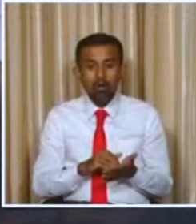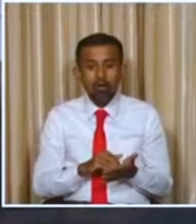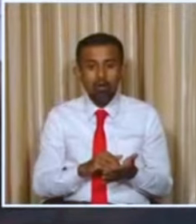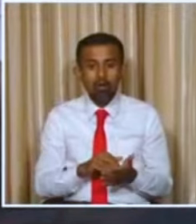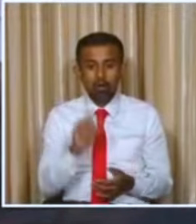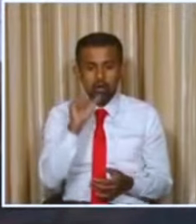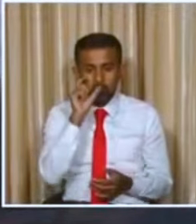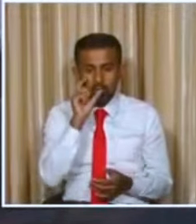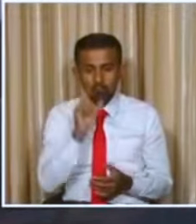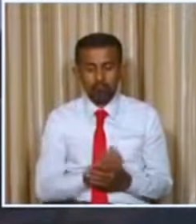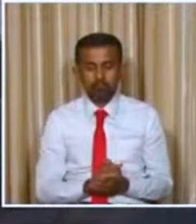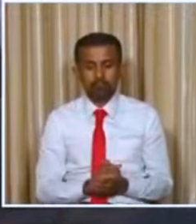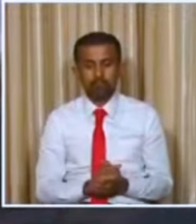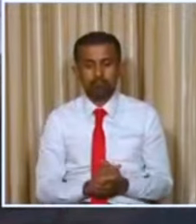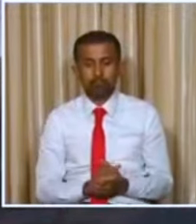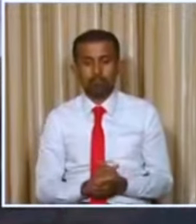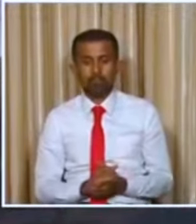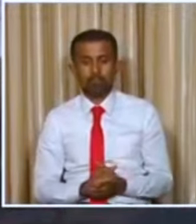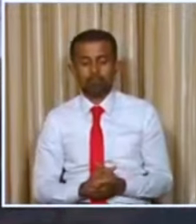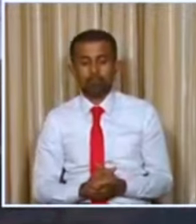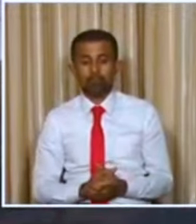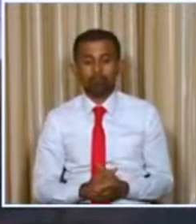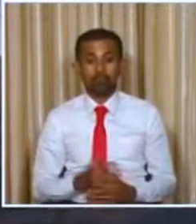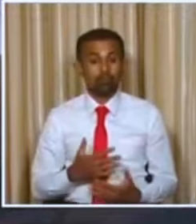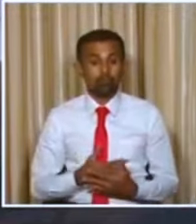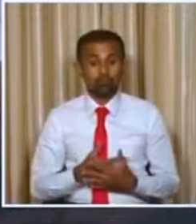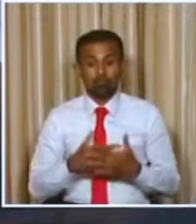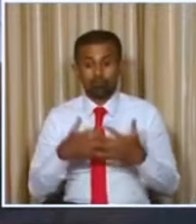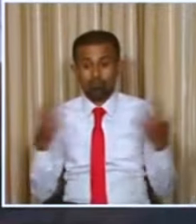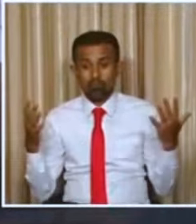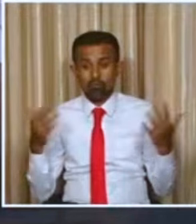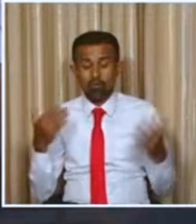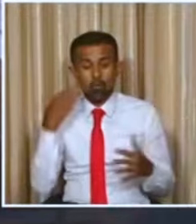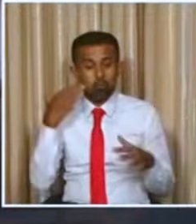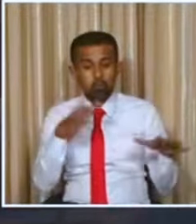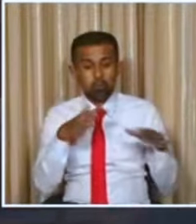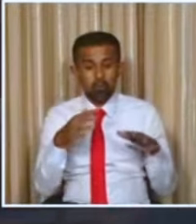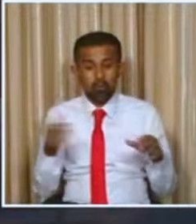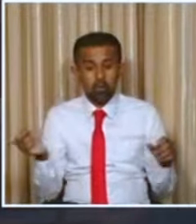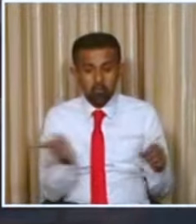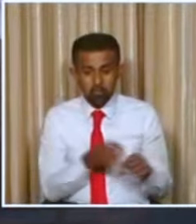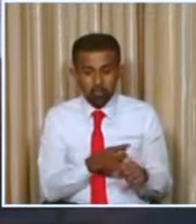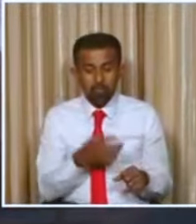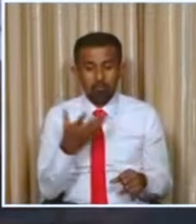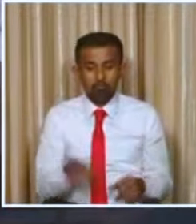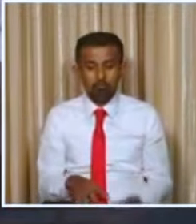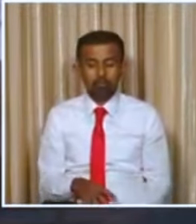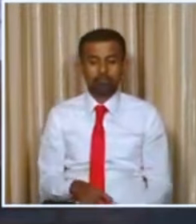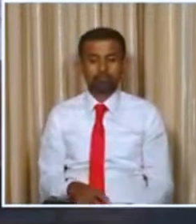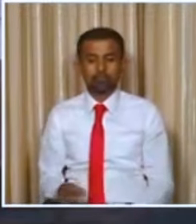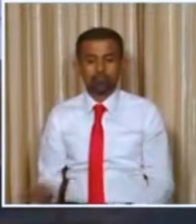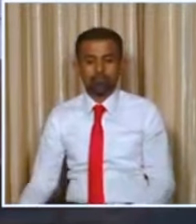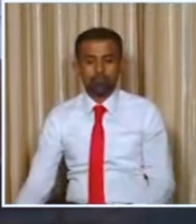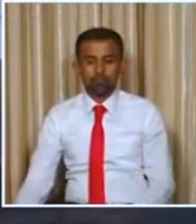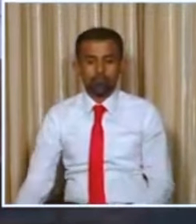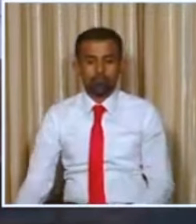விட்டிருந்தீர்கள். அந்த இனஅழிப்புக்கு எதிராக வடகிழக்கு தமிழர் தேசத்தை பாதுகாப்பதற்காக எங்களுடைய